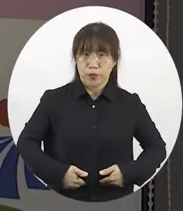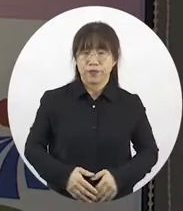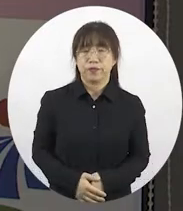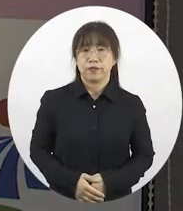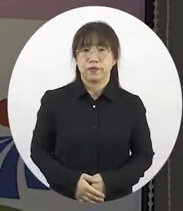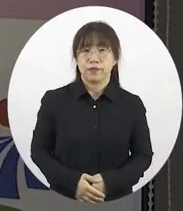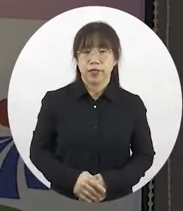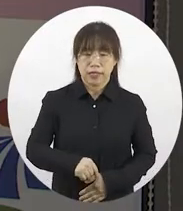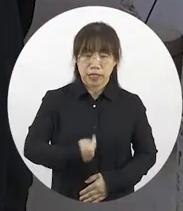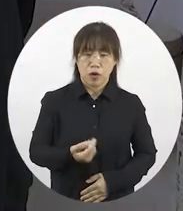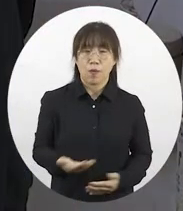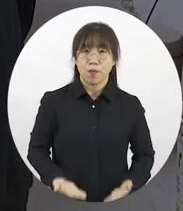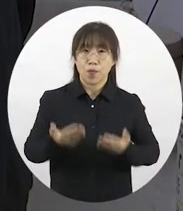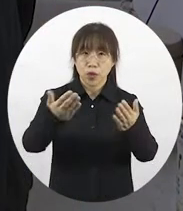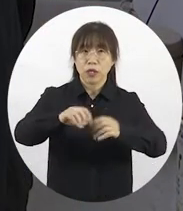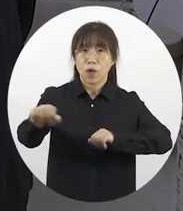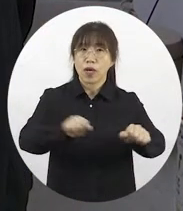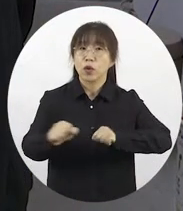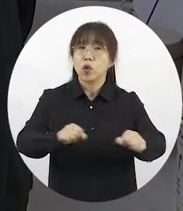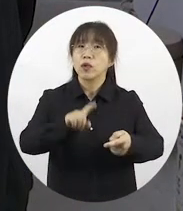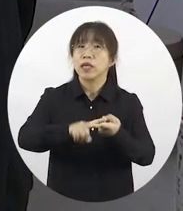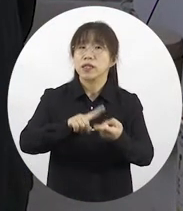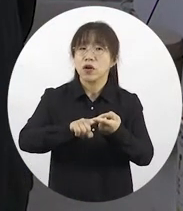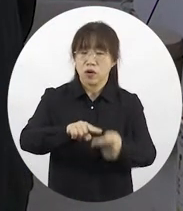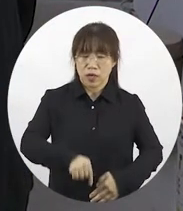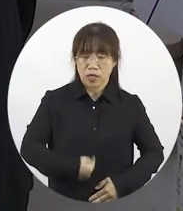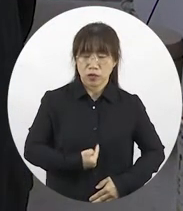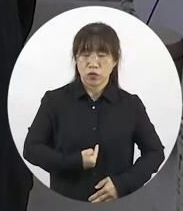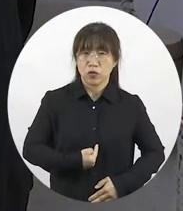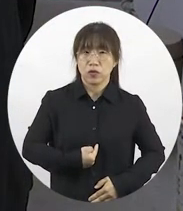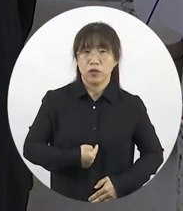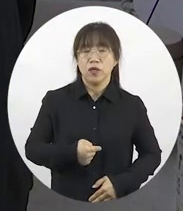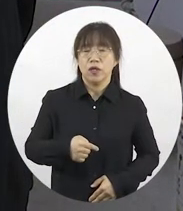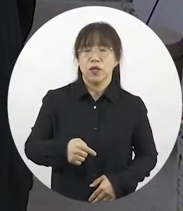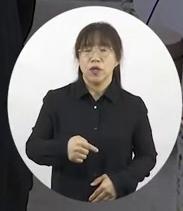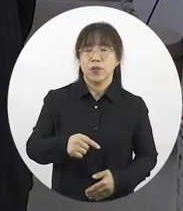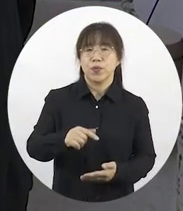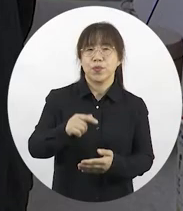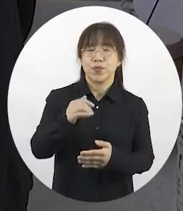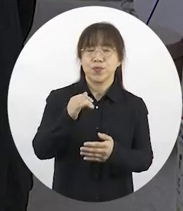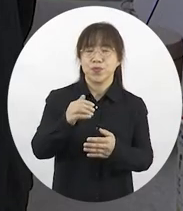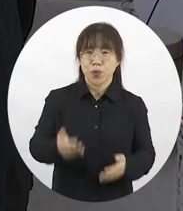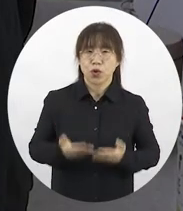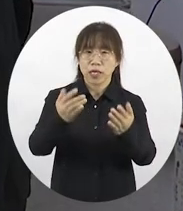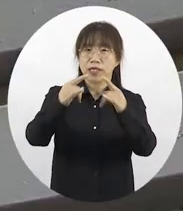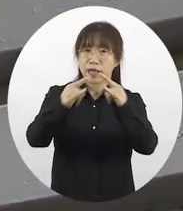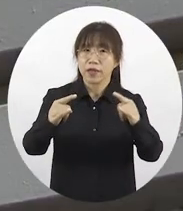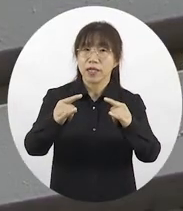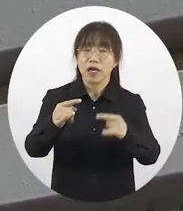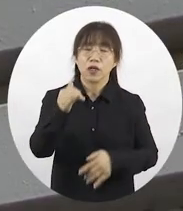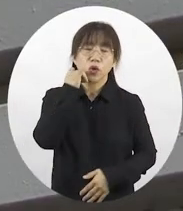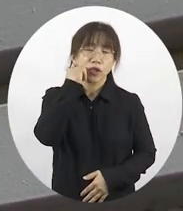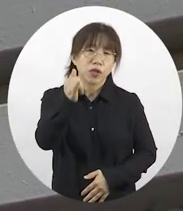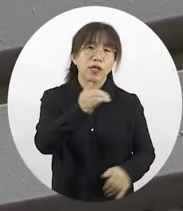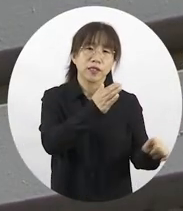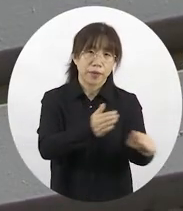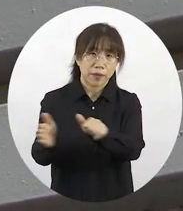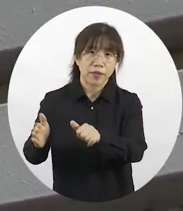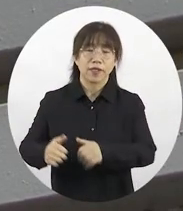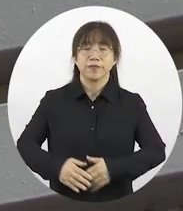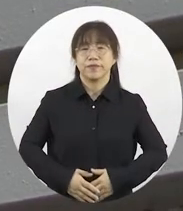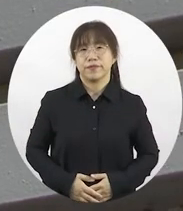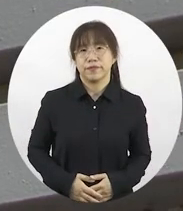하게 됩니다 잠언 봉사활동과 에 대한 자세한 사항은 강서구 자원 봉사 센터 로 문의하면 됩니다